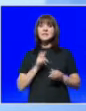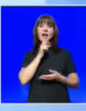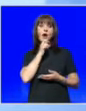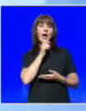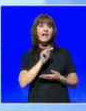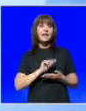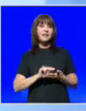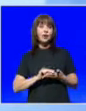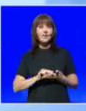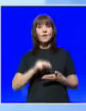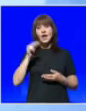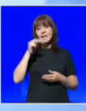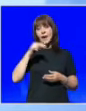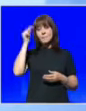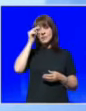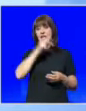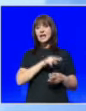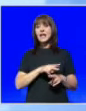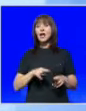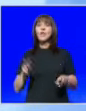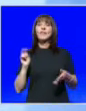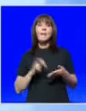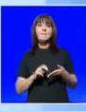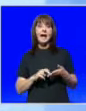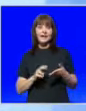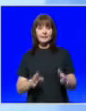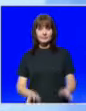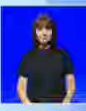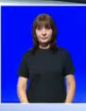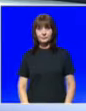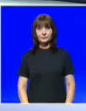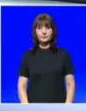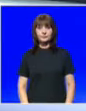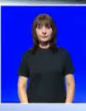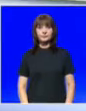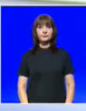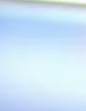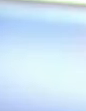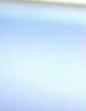интервю с управителя на БНБ Димитър Радев. Започваме веднага след новините в 18.